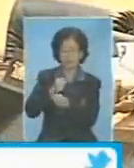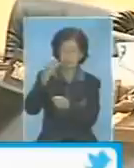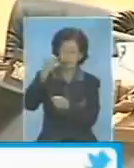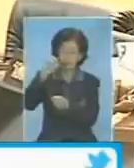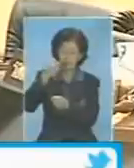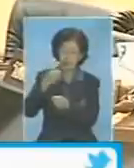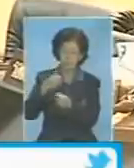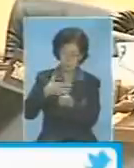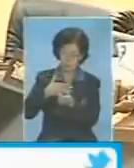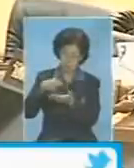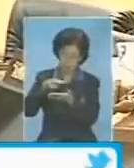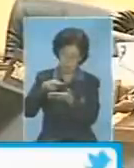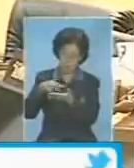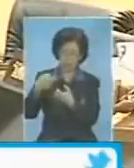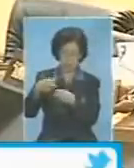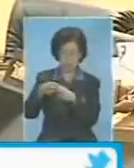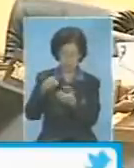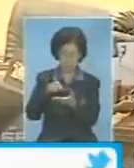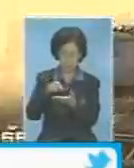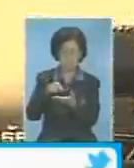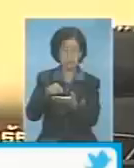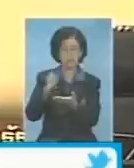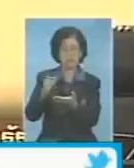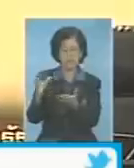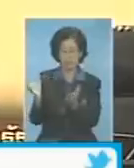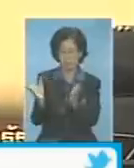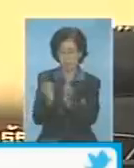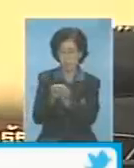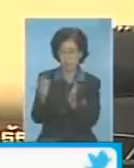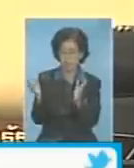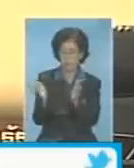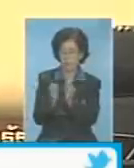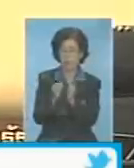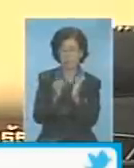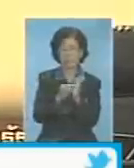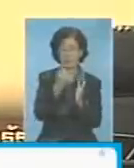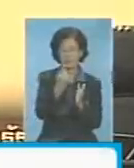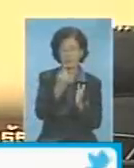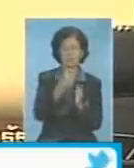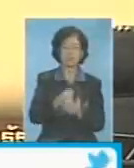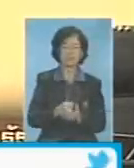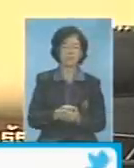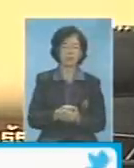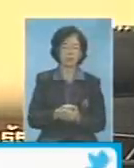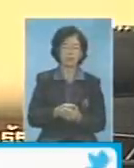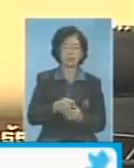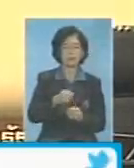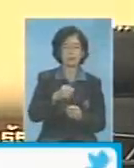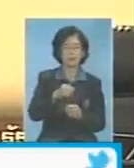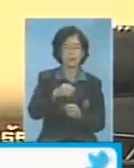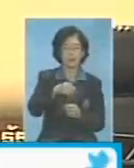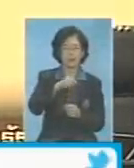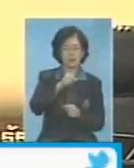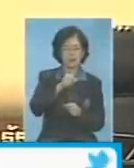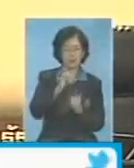บอกเราเยียวยาครอบครัวเขาและคนที่เสียชีวิตไปนั้นบางส่วนเกิดจากการเข้าใจผิดในความเชื่อดังนั้นการกระ